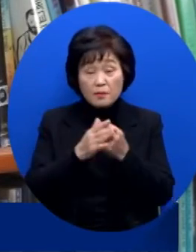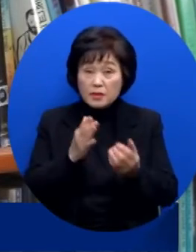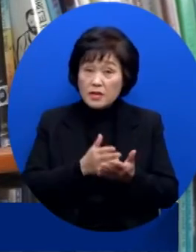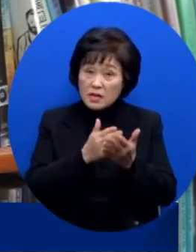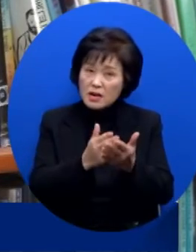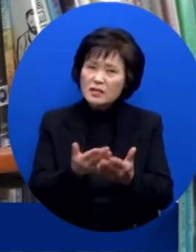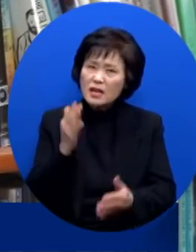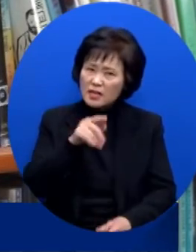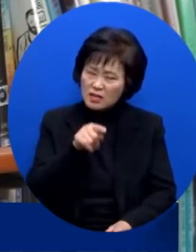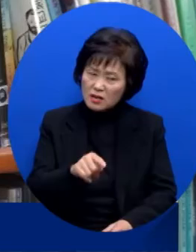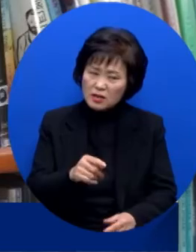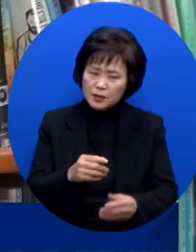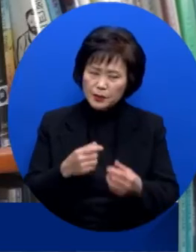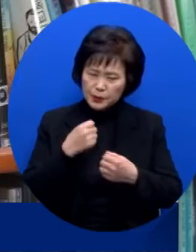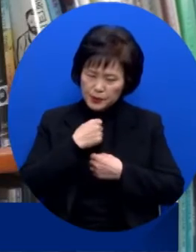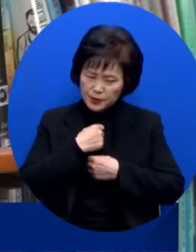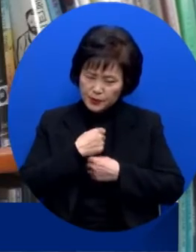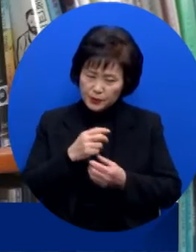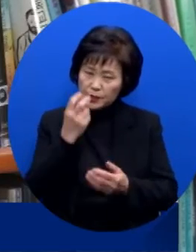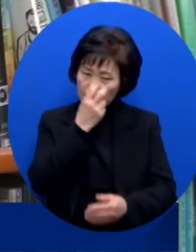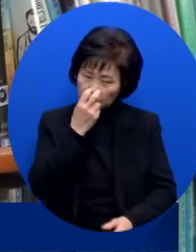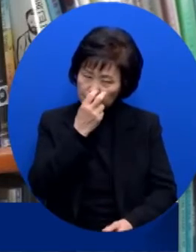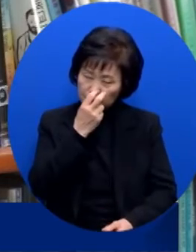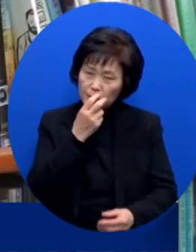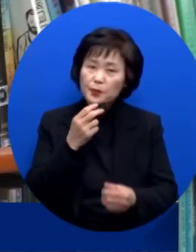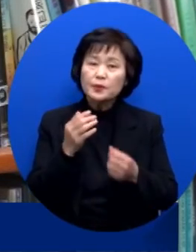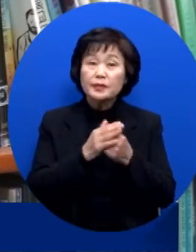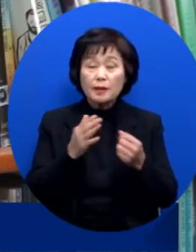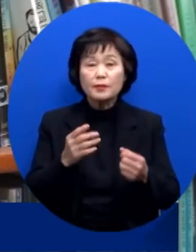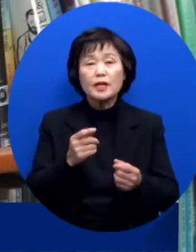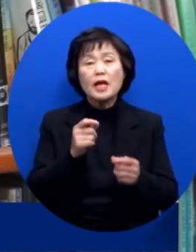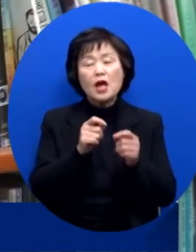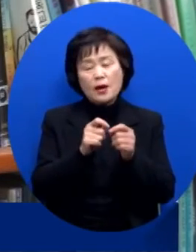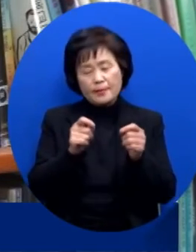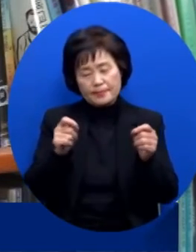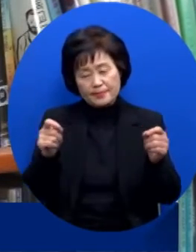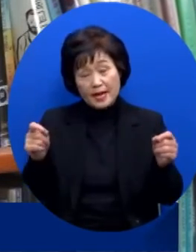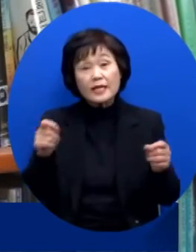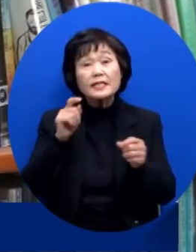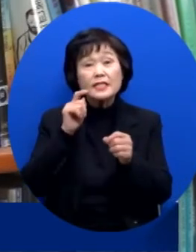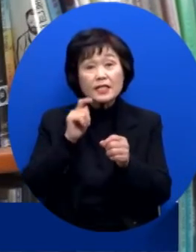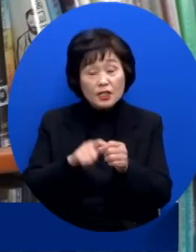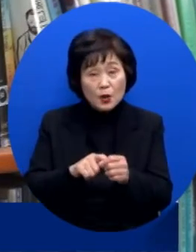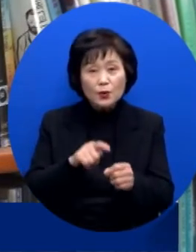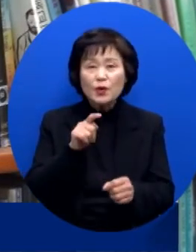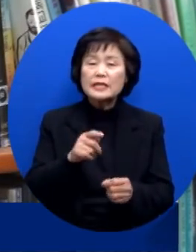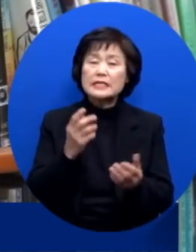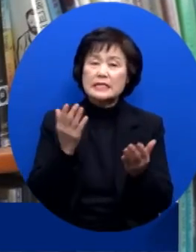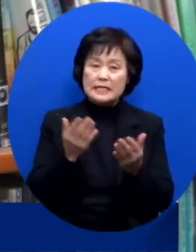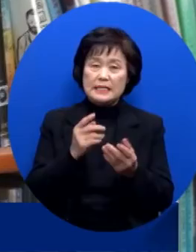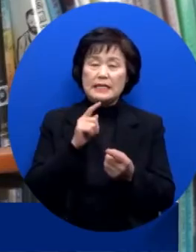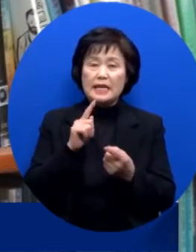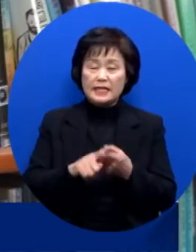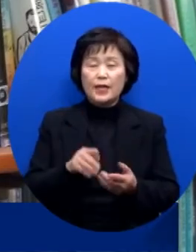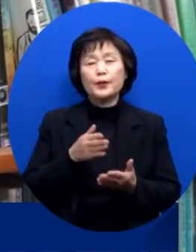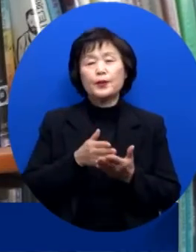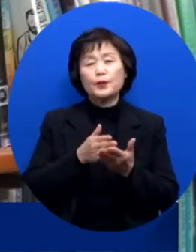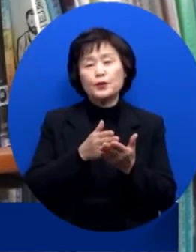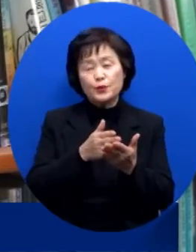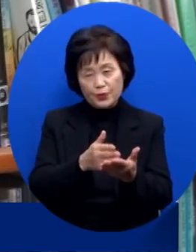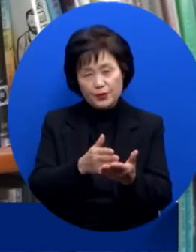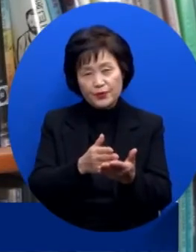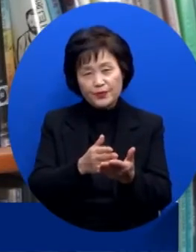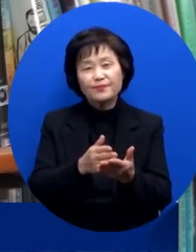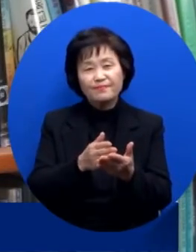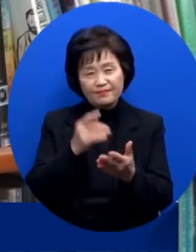기 때문에 아 저희들은 조금 더 장기적으로 어이 것을 좀 추진 해야 되지